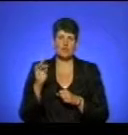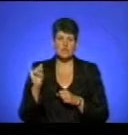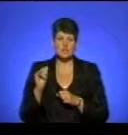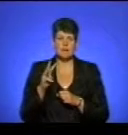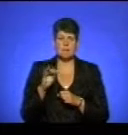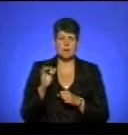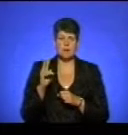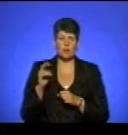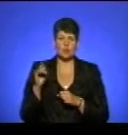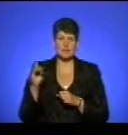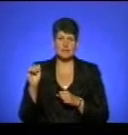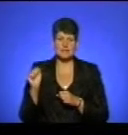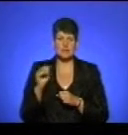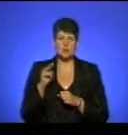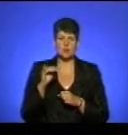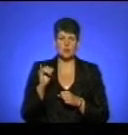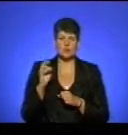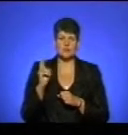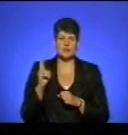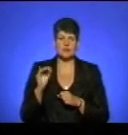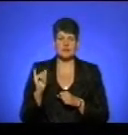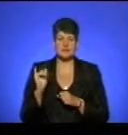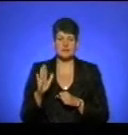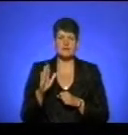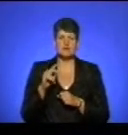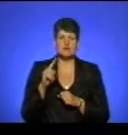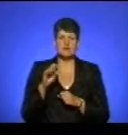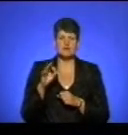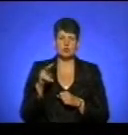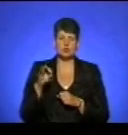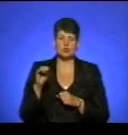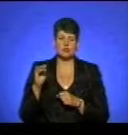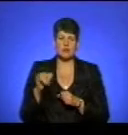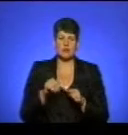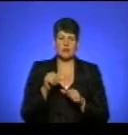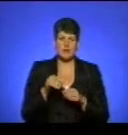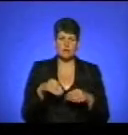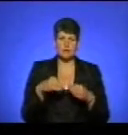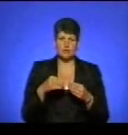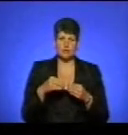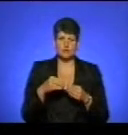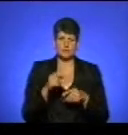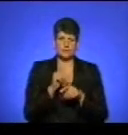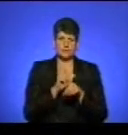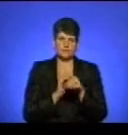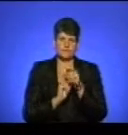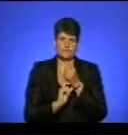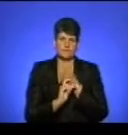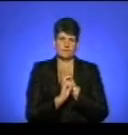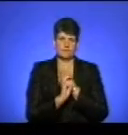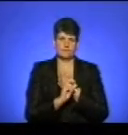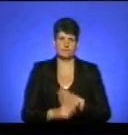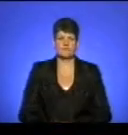у Тютькові та Золотниках. Прочанам, вантаж яких перевозитимуть окремо, видадуть ідентифікаційні браслети.